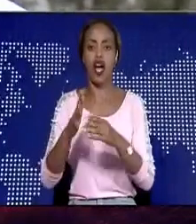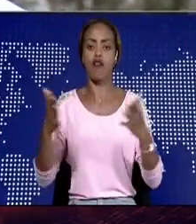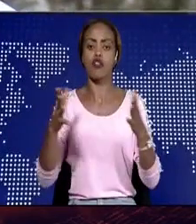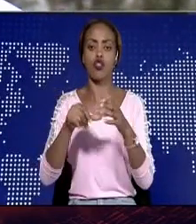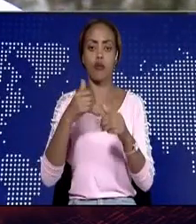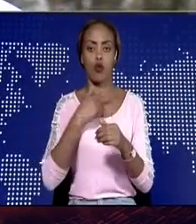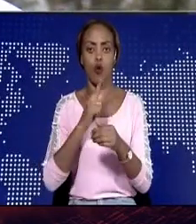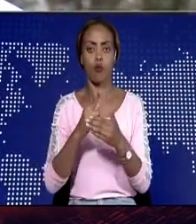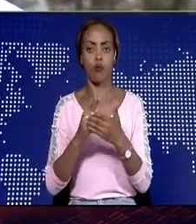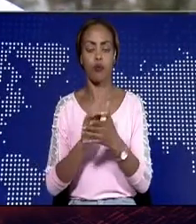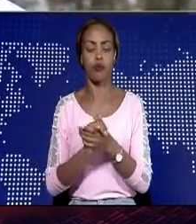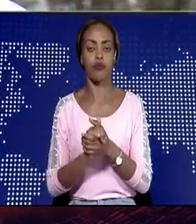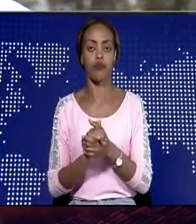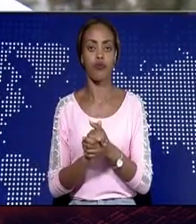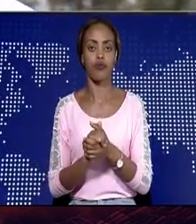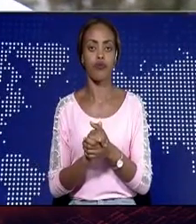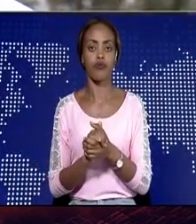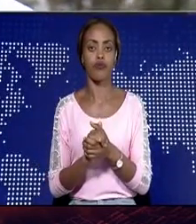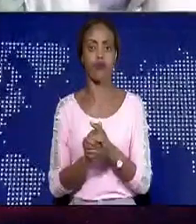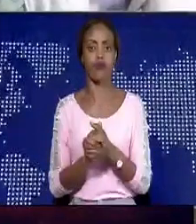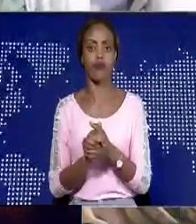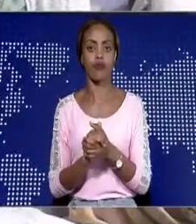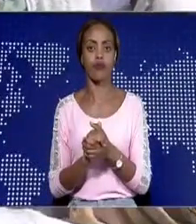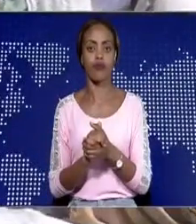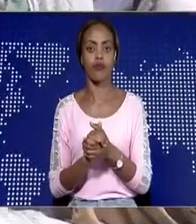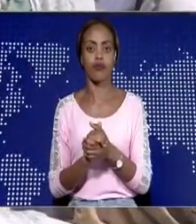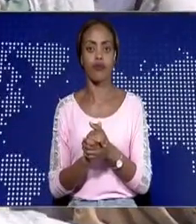لهم. كوفيد 19 مكلاكل نو أورو مكلاكل نو